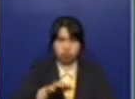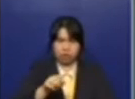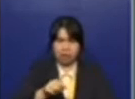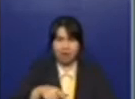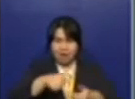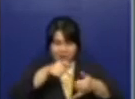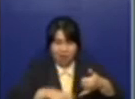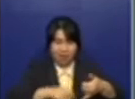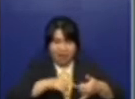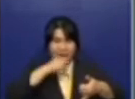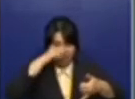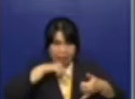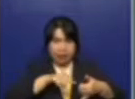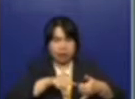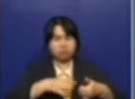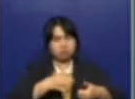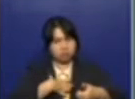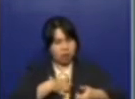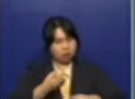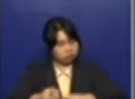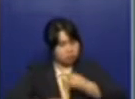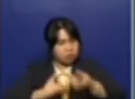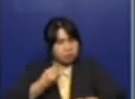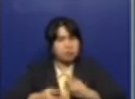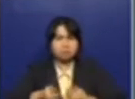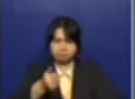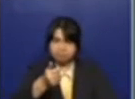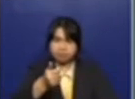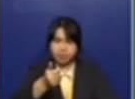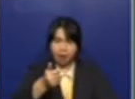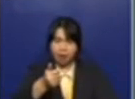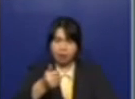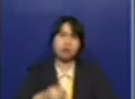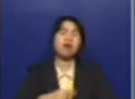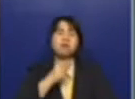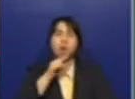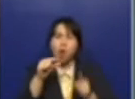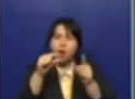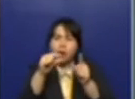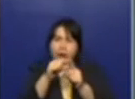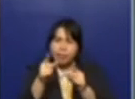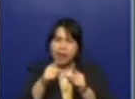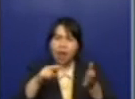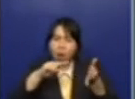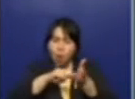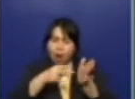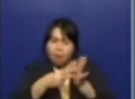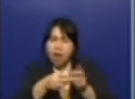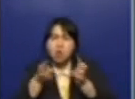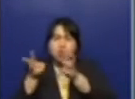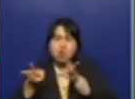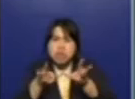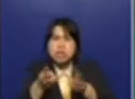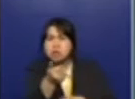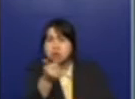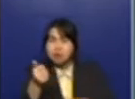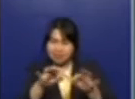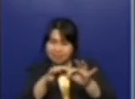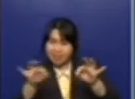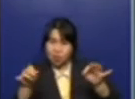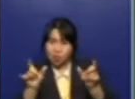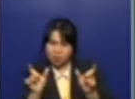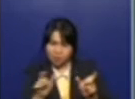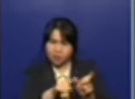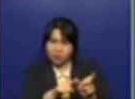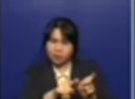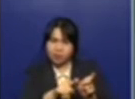ยได้มีโอกาสแสดงความคิดเห็นโดยเฉพาะอย่างยิ่งข้อความที่บอกว่าความหมายโดยวิธีอื่นวันนี้มีการสื่